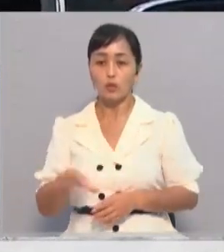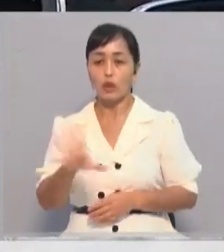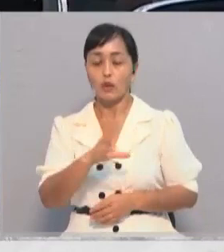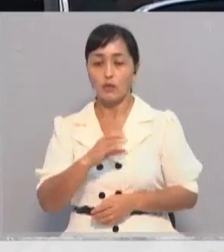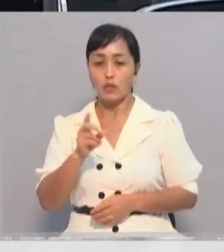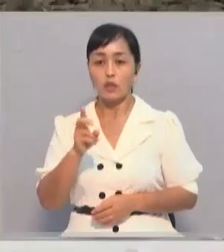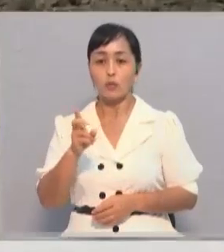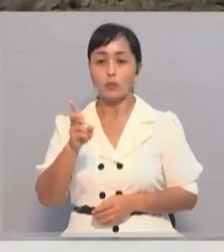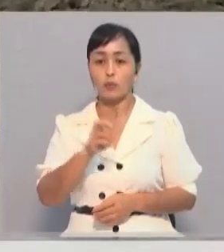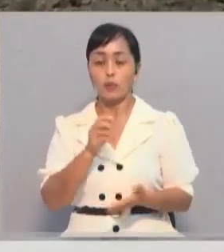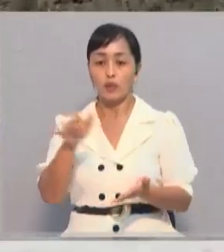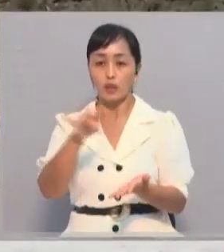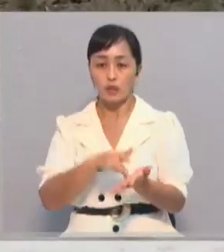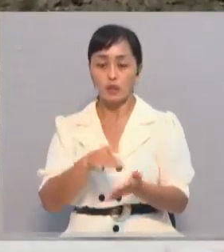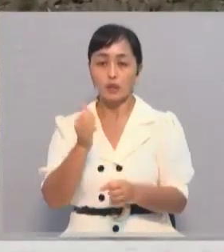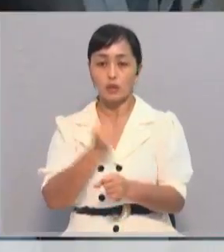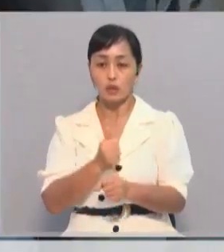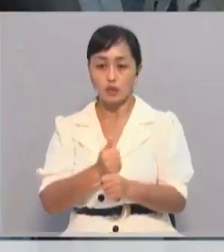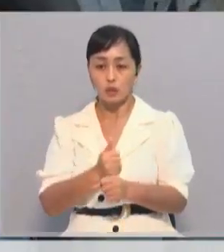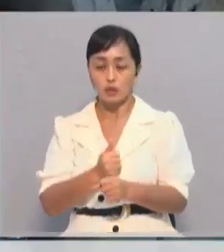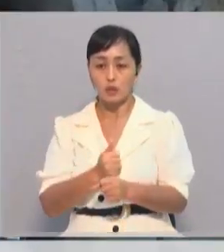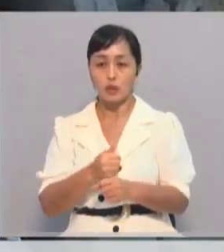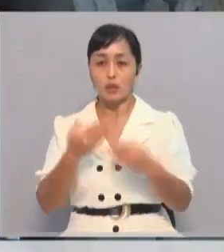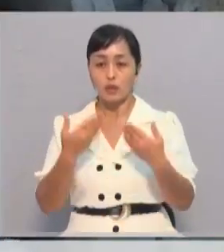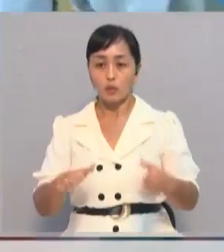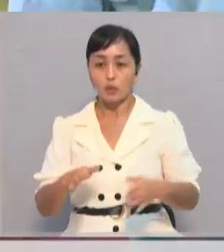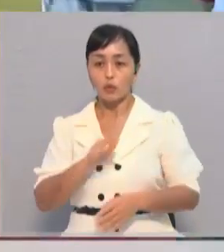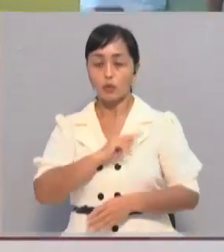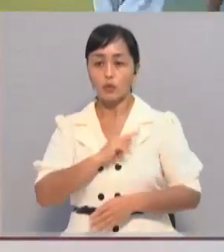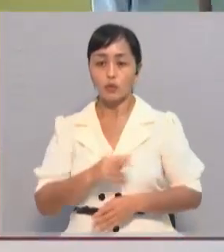строго контролировать ход строительства и довести работы до конца.